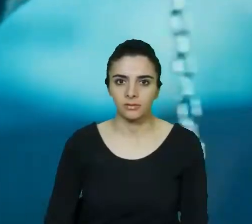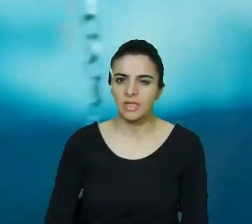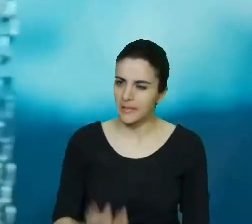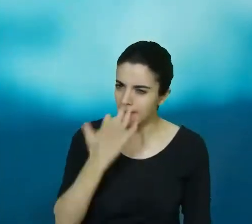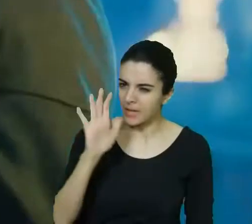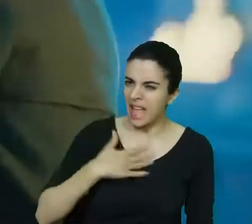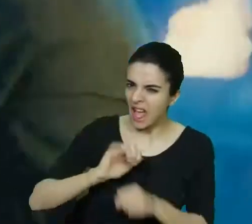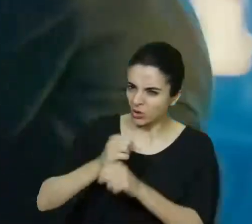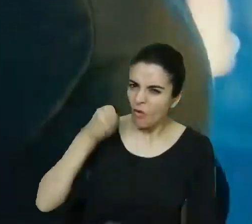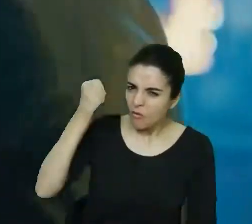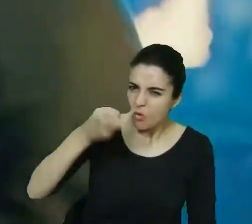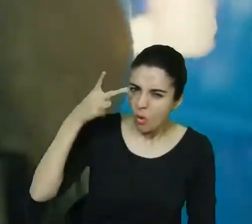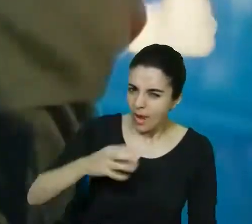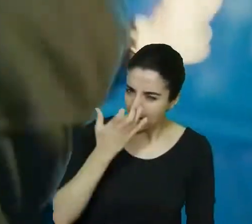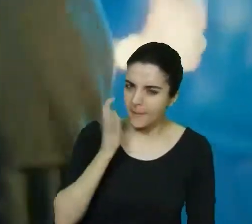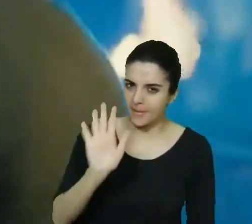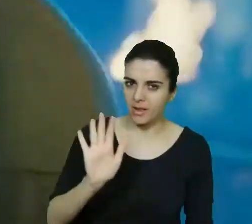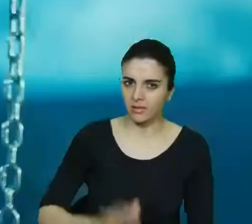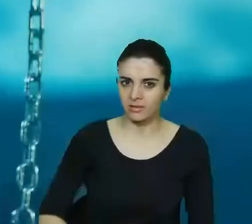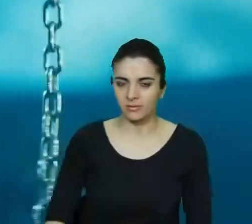Geberteceğim lan seni.